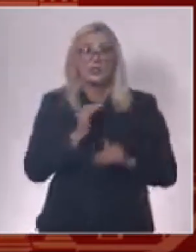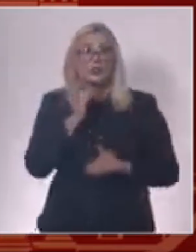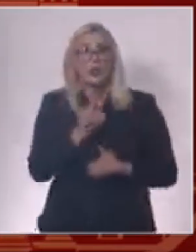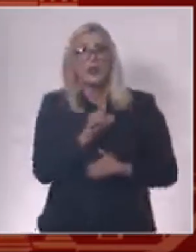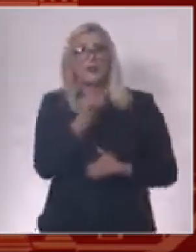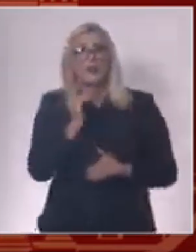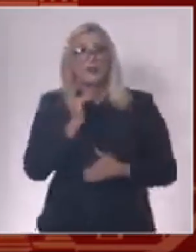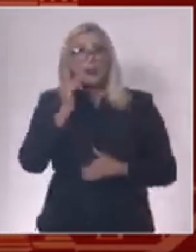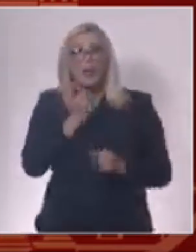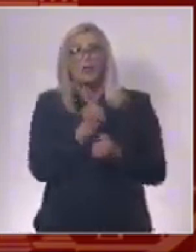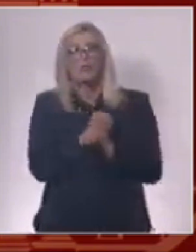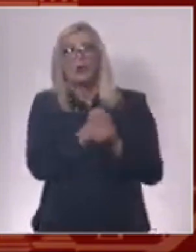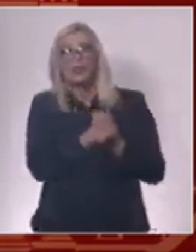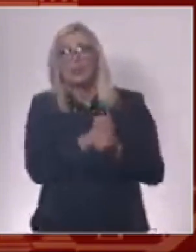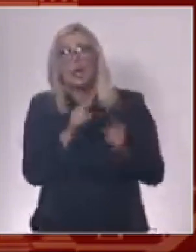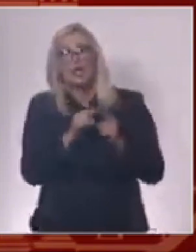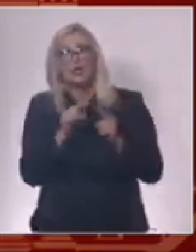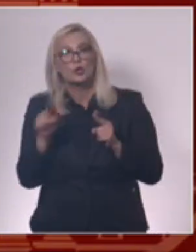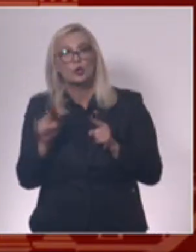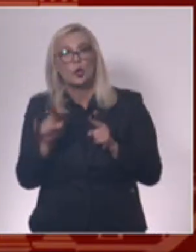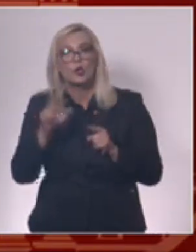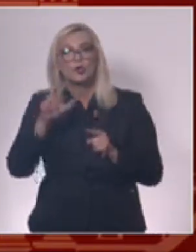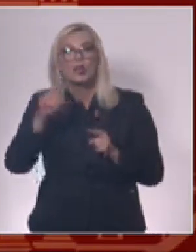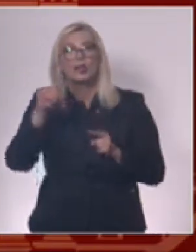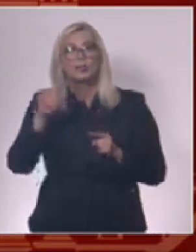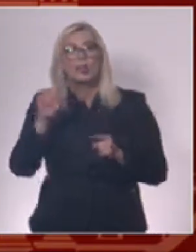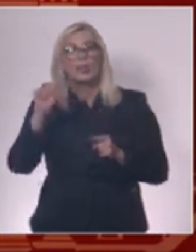на Зоран Заев, па се до